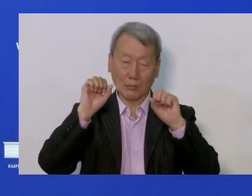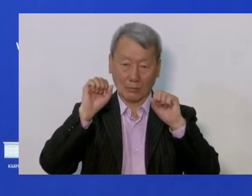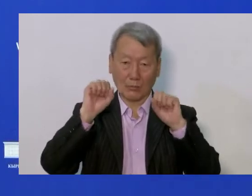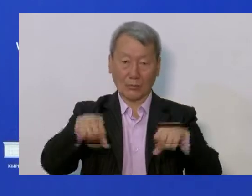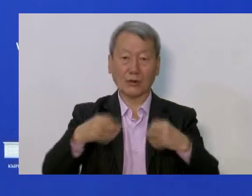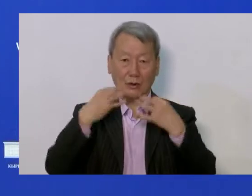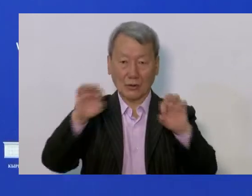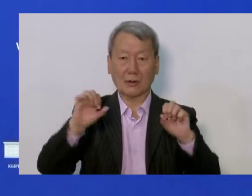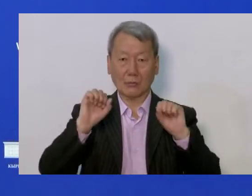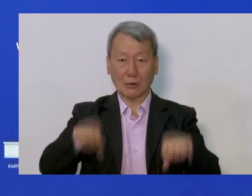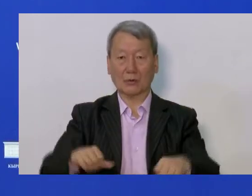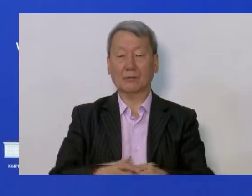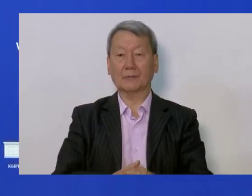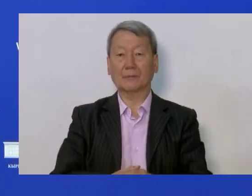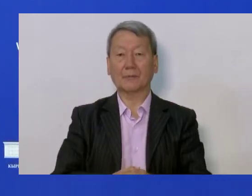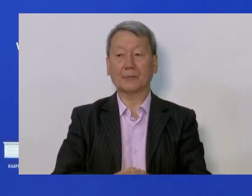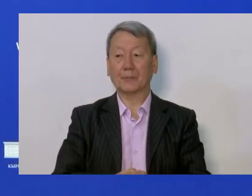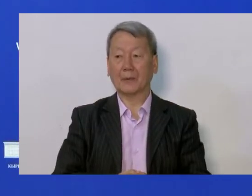берчү дейбиз.